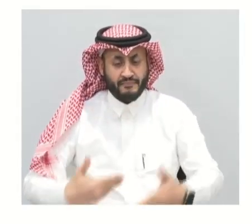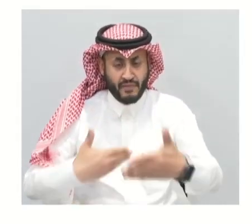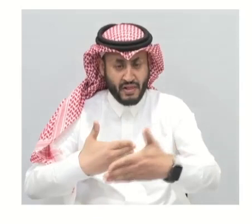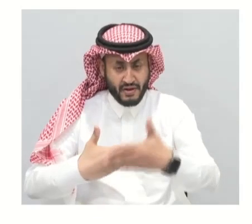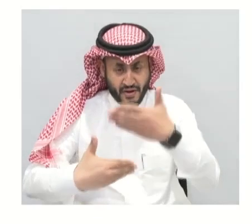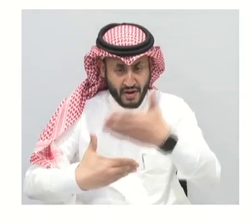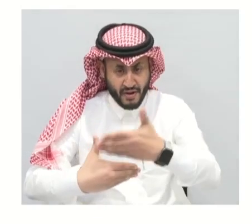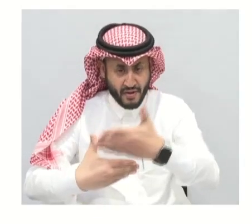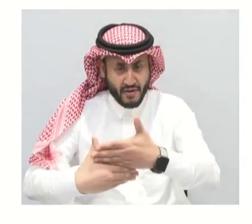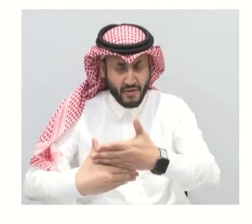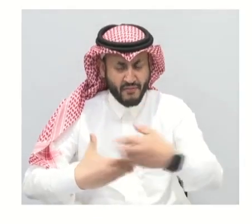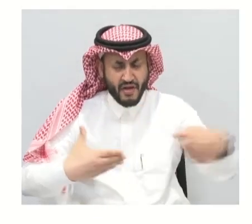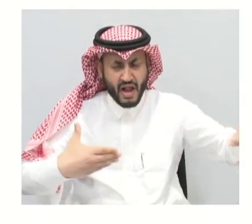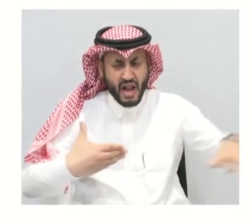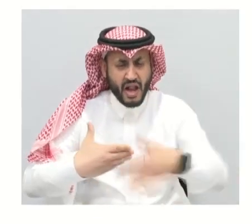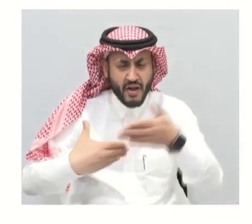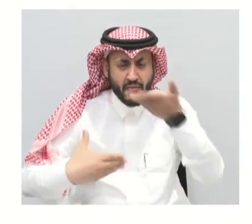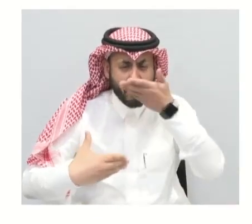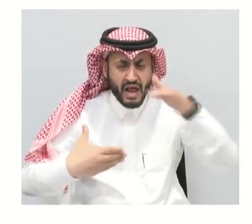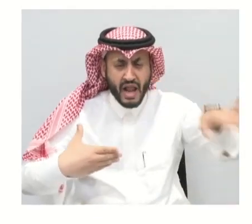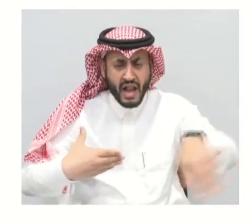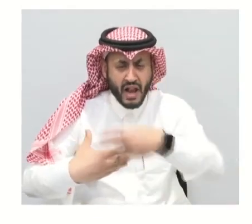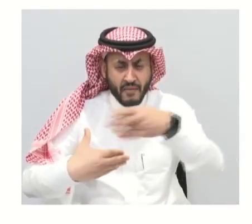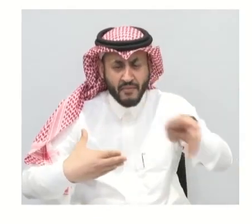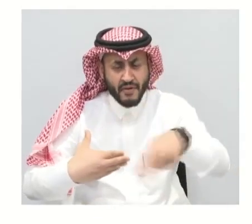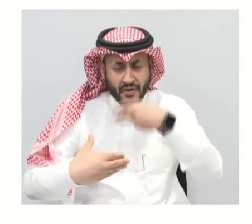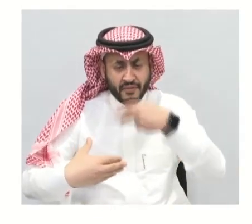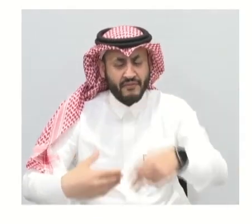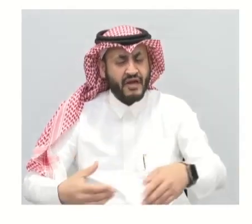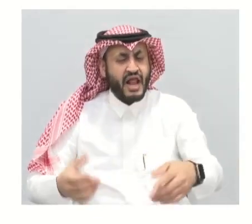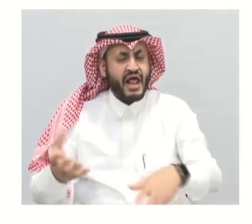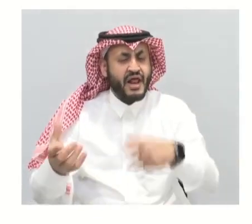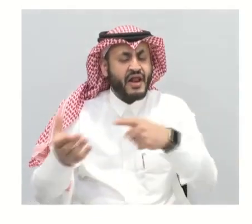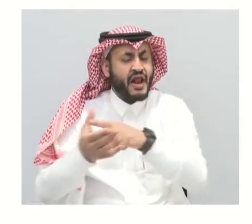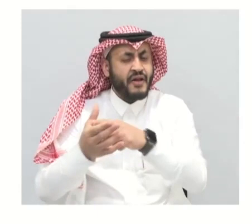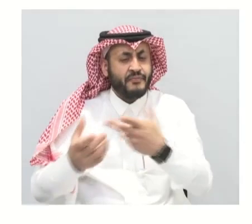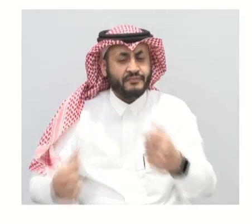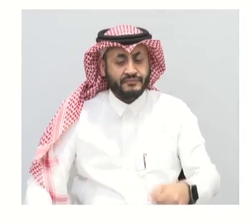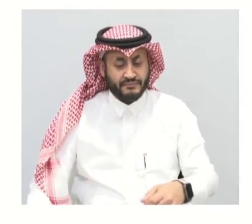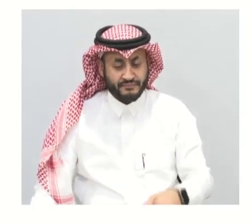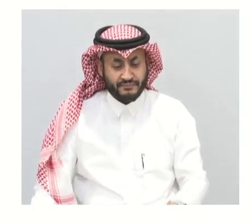طاقه المياه الجاريه لانتاج الطاقه الكهربائيه